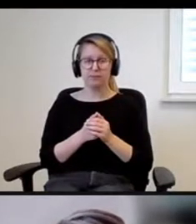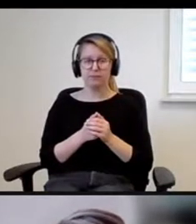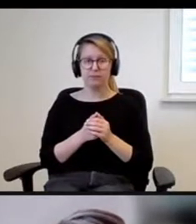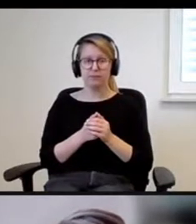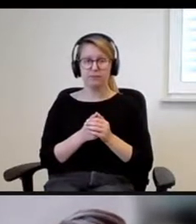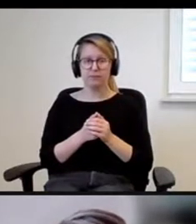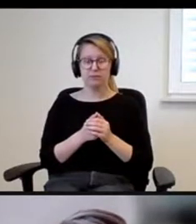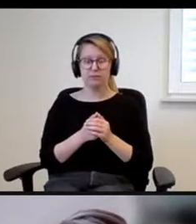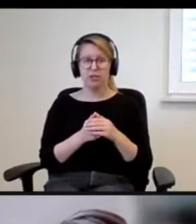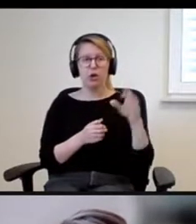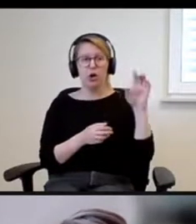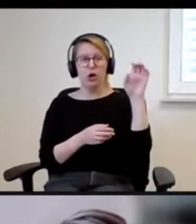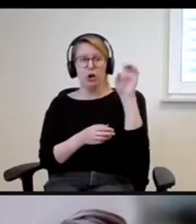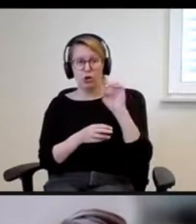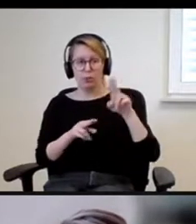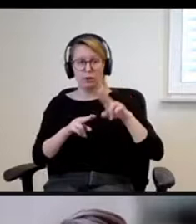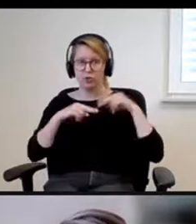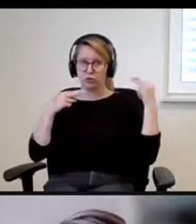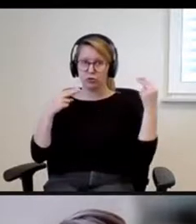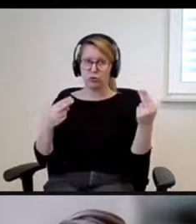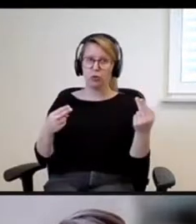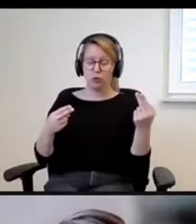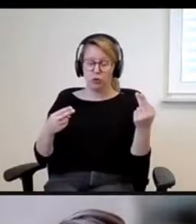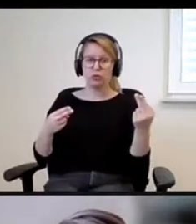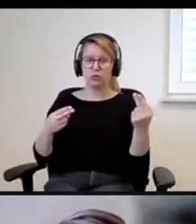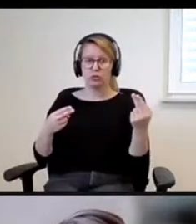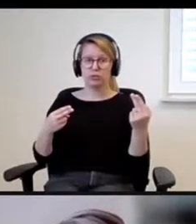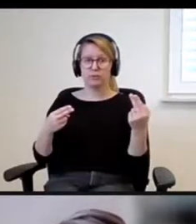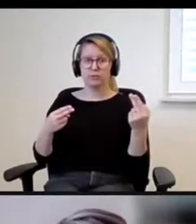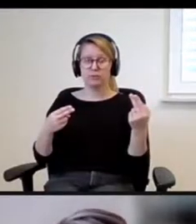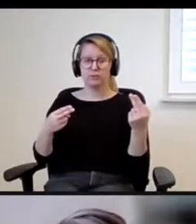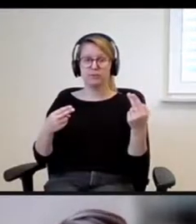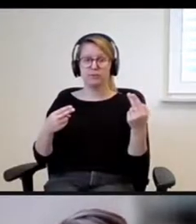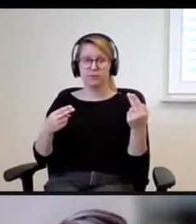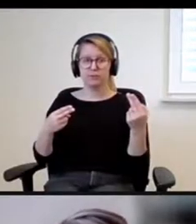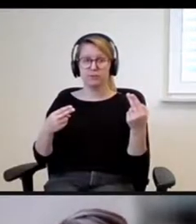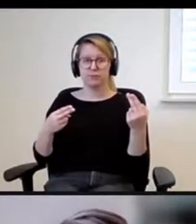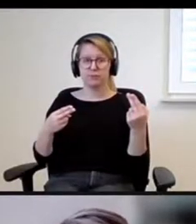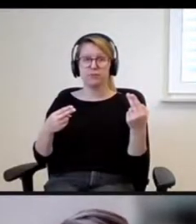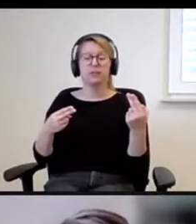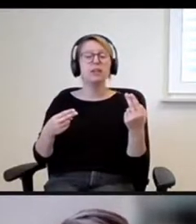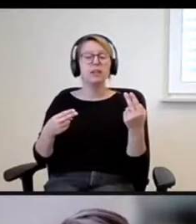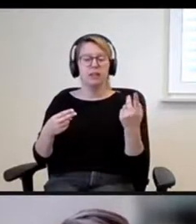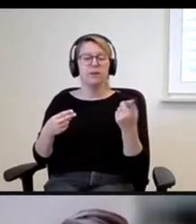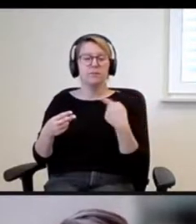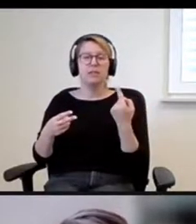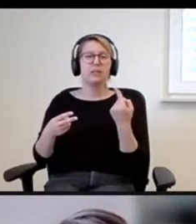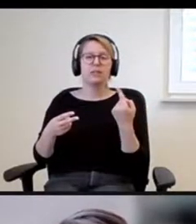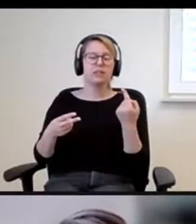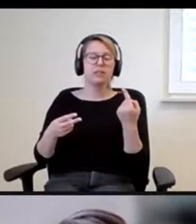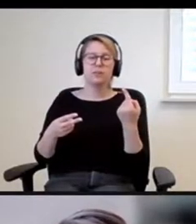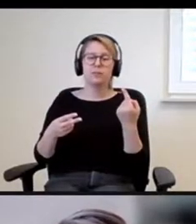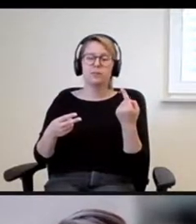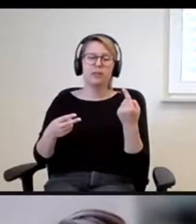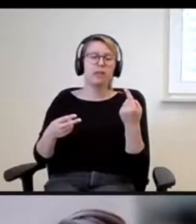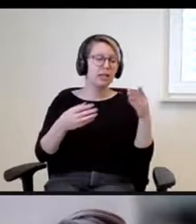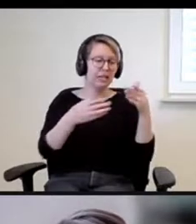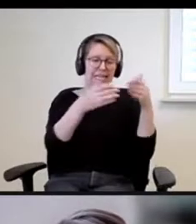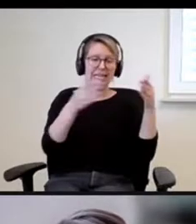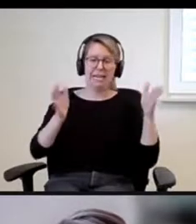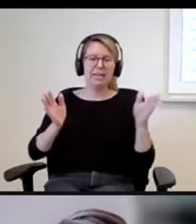ce que fait. Vous savez que dans l'Union européenne, on regarde pas seulement ce que nous on fait, mais on est une union très solidaire. On